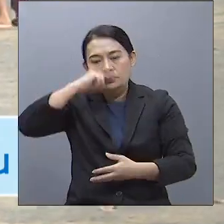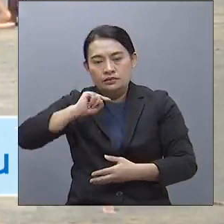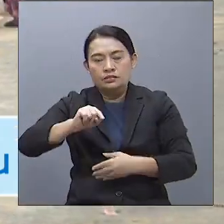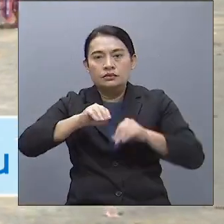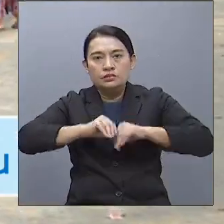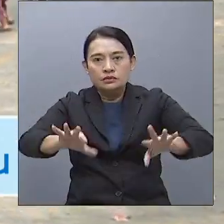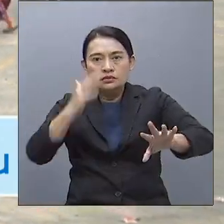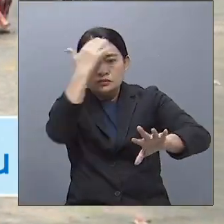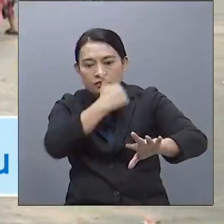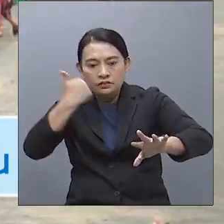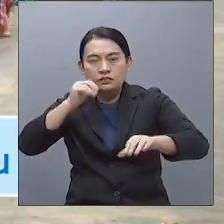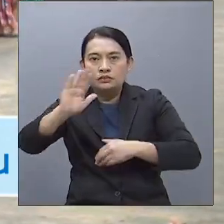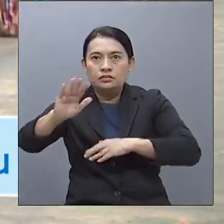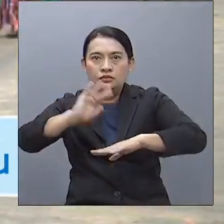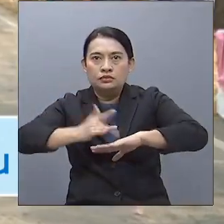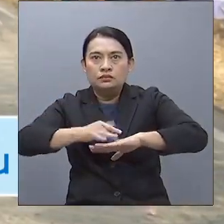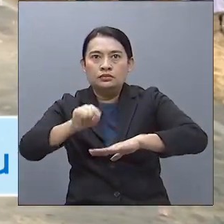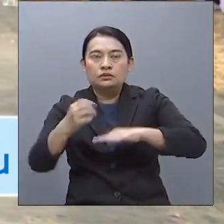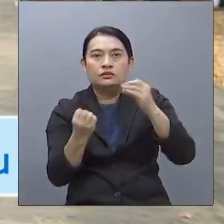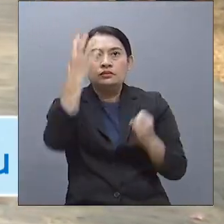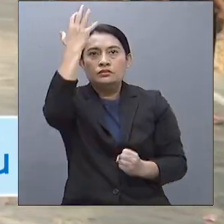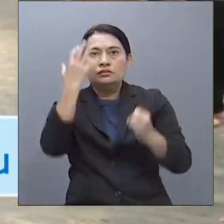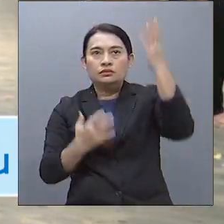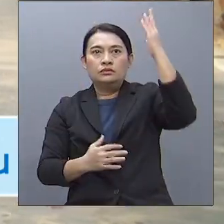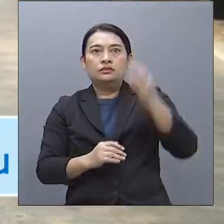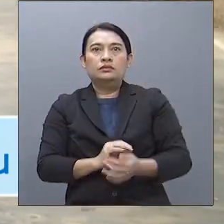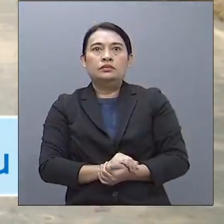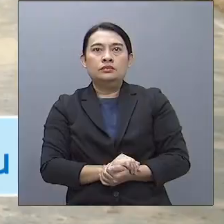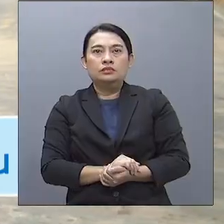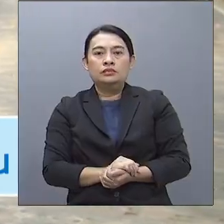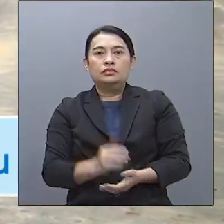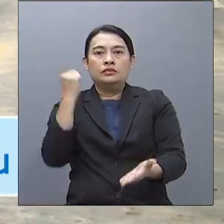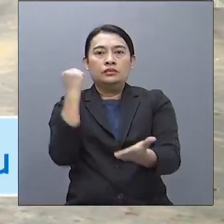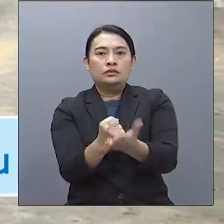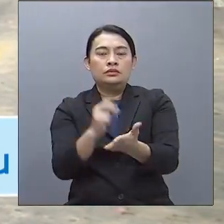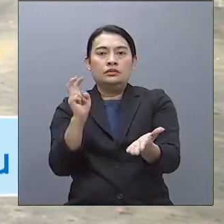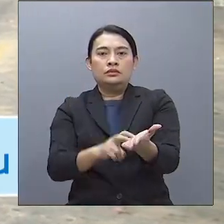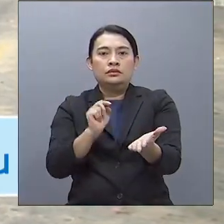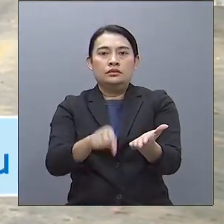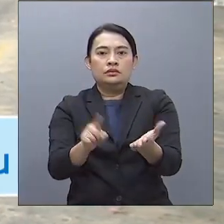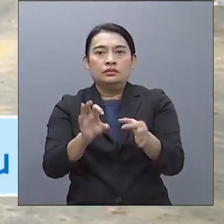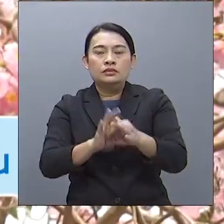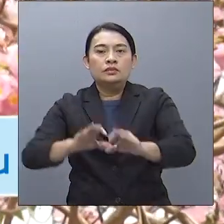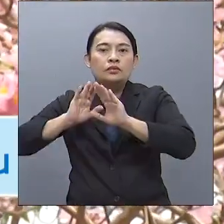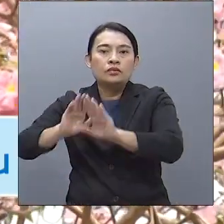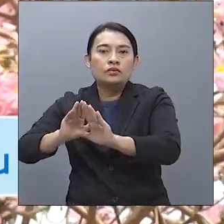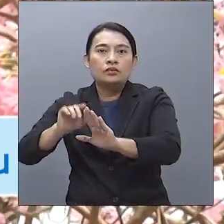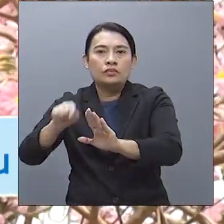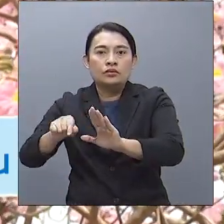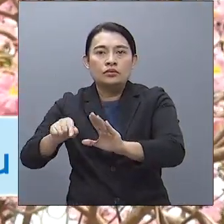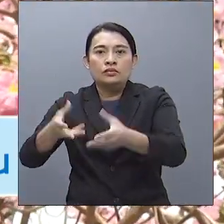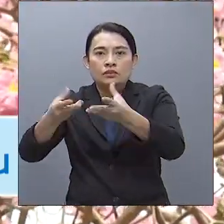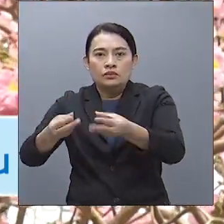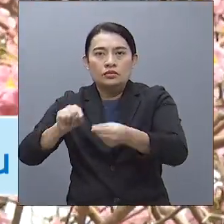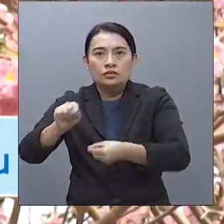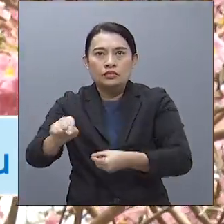ความงามทางธรรมชาติของแนวต้นชมพูพันทิพย์ซึ่งได้รับการขึ้นทะเบียนให้เป็นรุกขมรดกแผ่นดินครับ ค่ะ